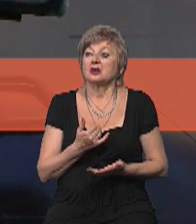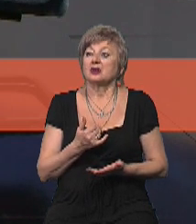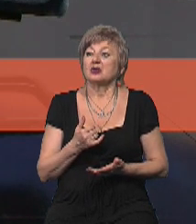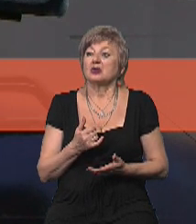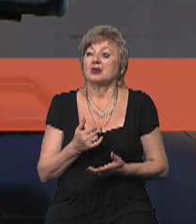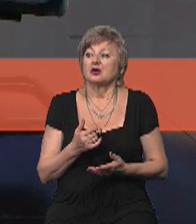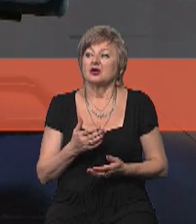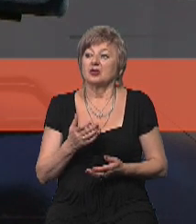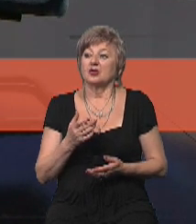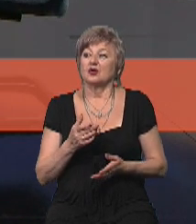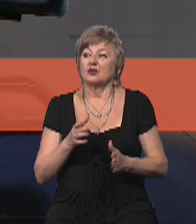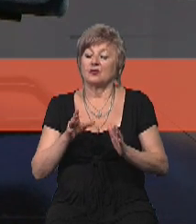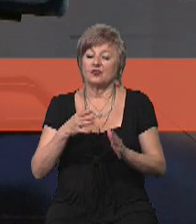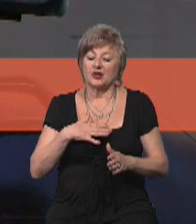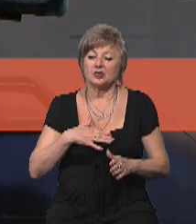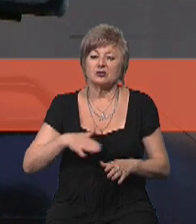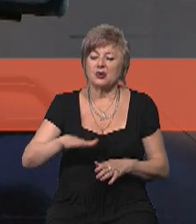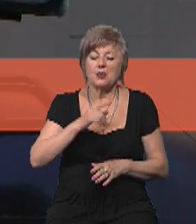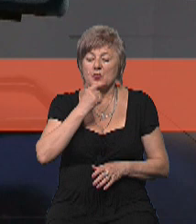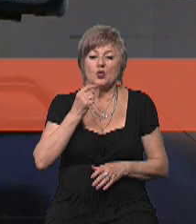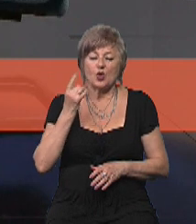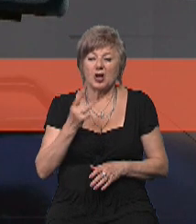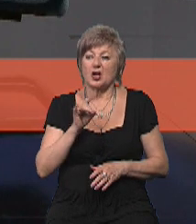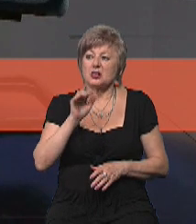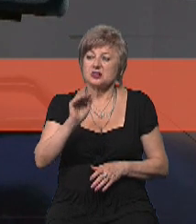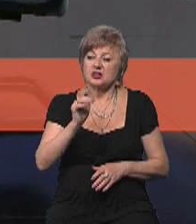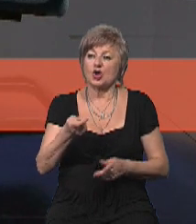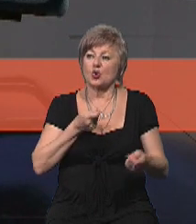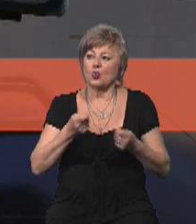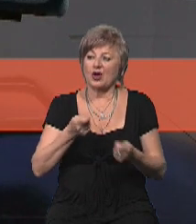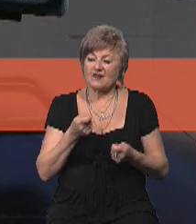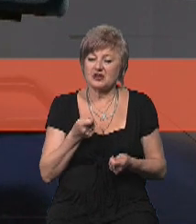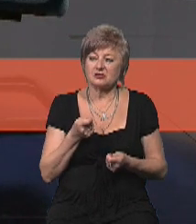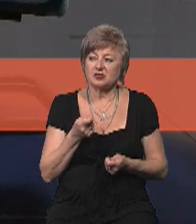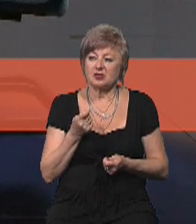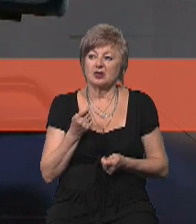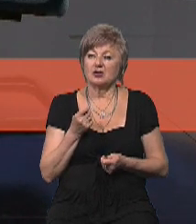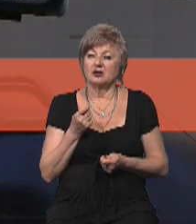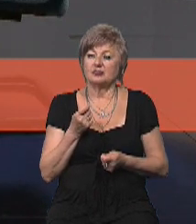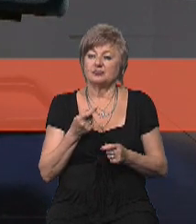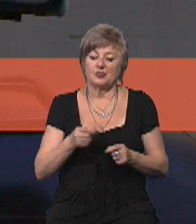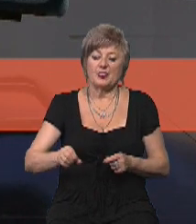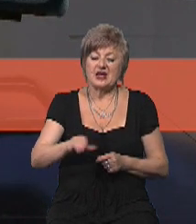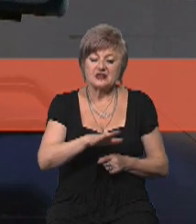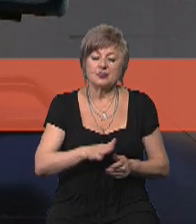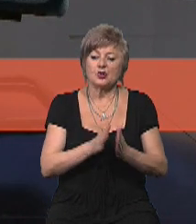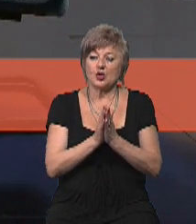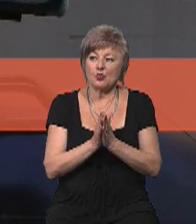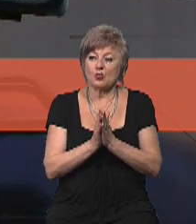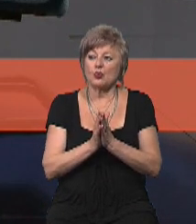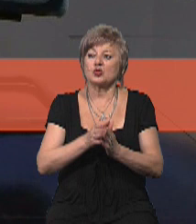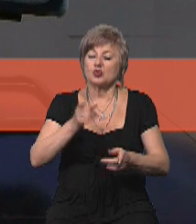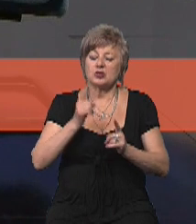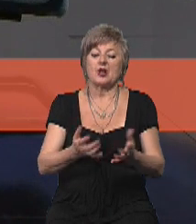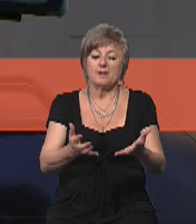большими клиньями в нашу территорию города. Мы неоднократно обращались к руководителям этой земли с просьбой для того, чтобы они